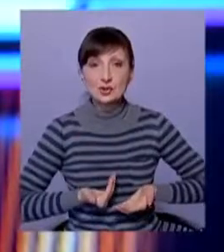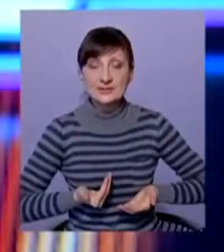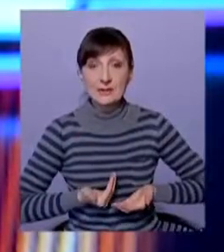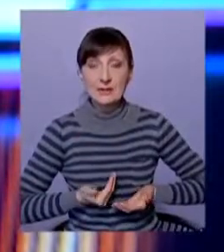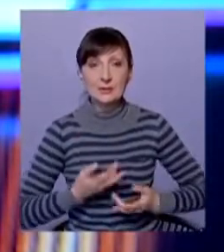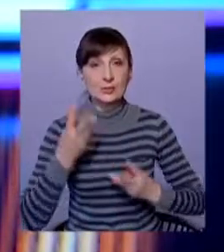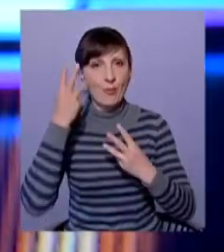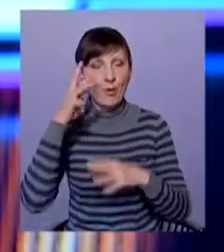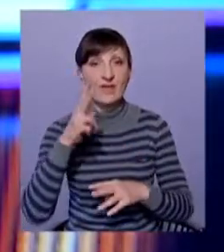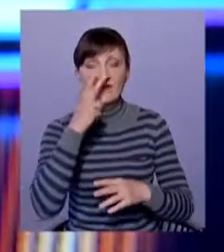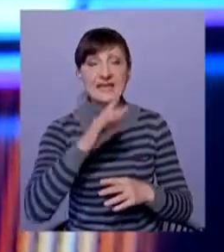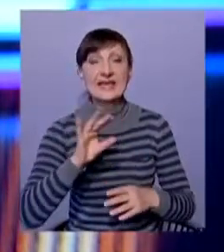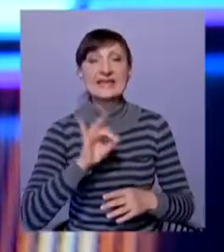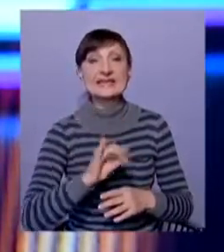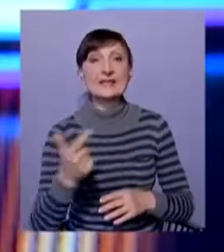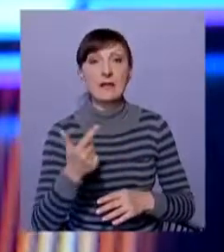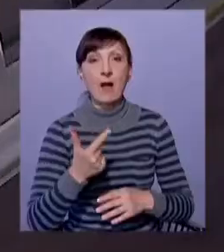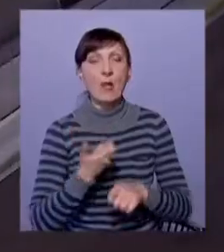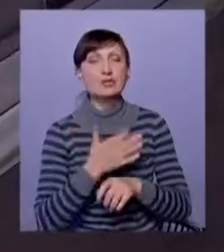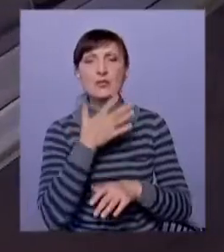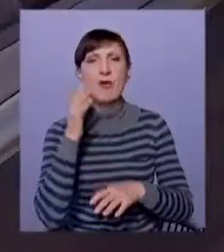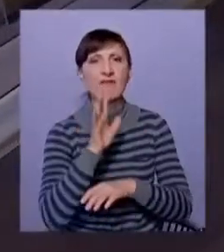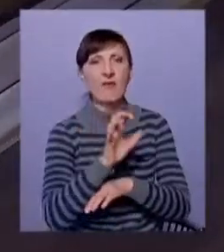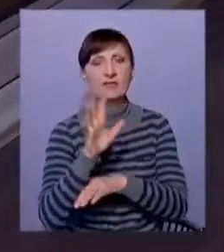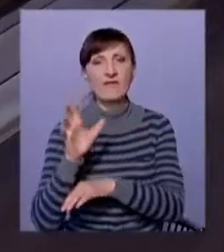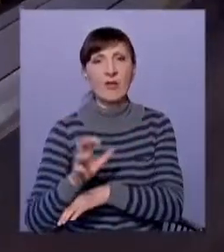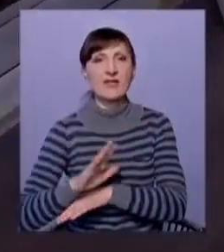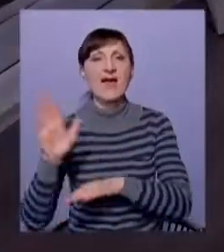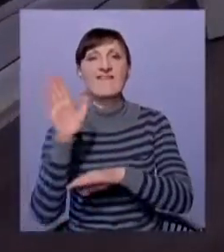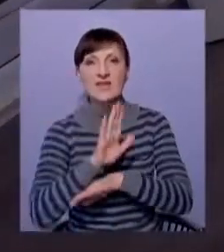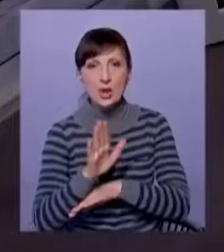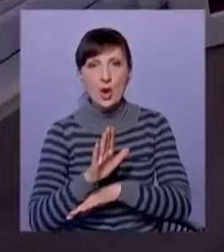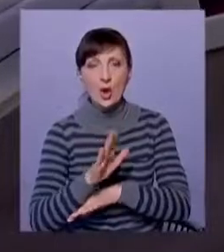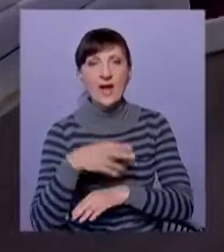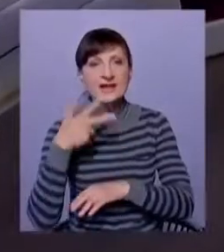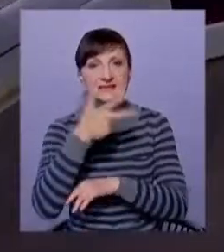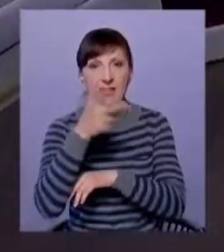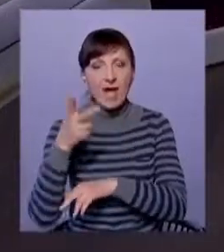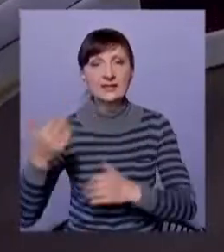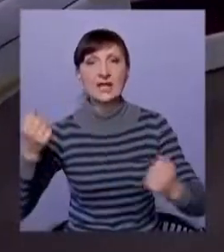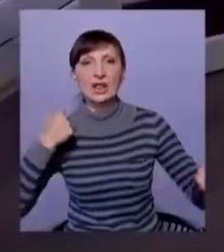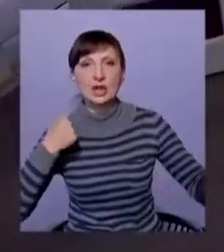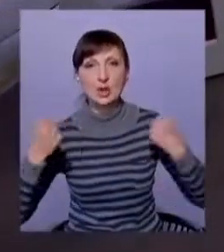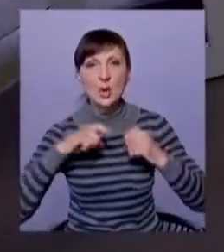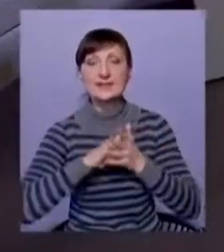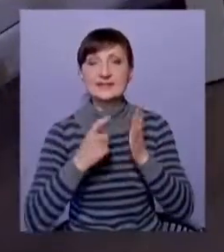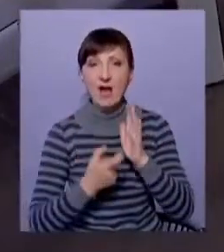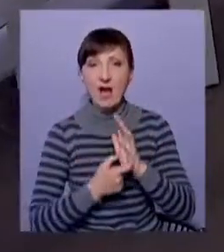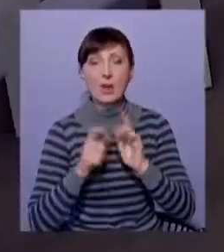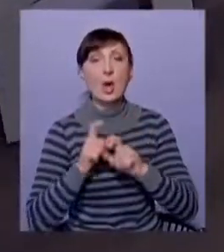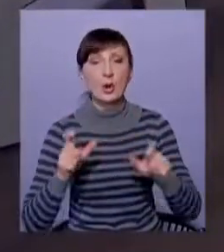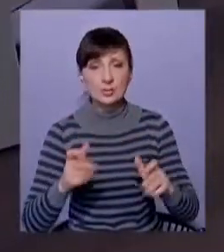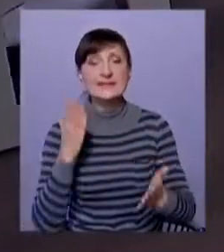тот же Инстаграм открываешь, да, там полно этих фотографий, видео, которые вот именно сняты в тренажерных залах и так далее.